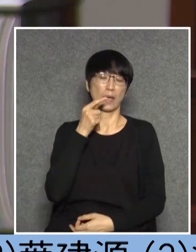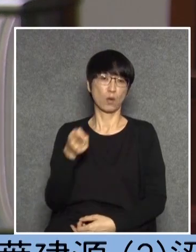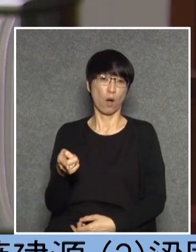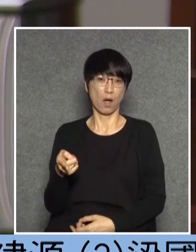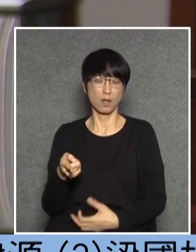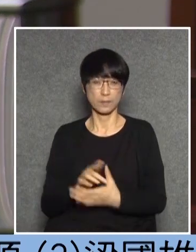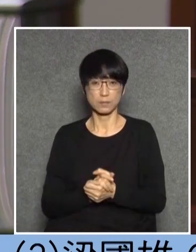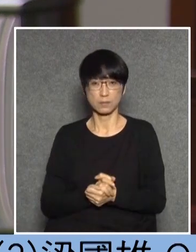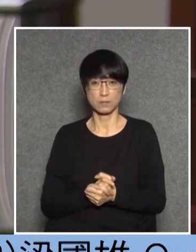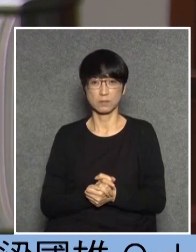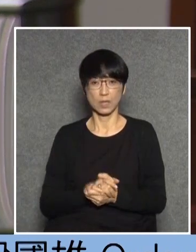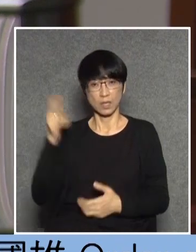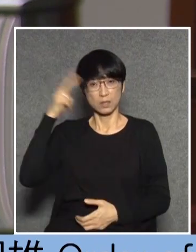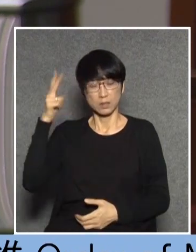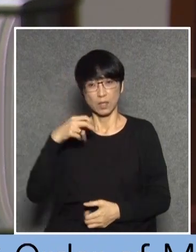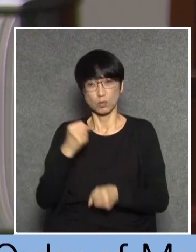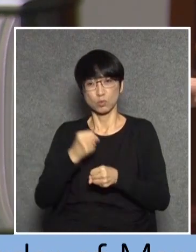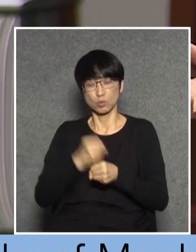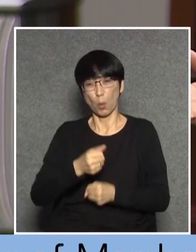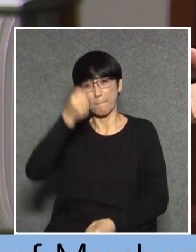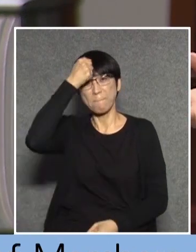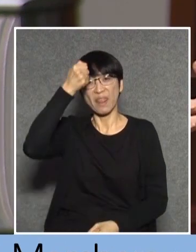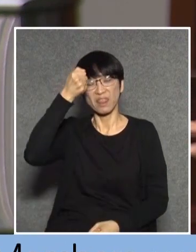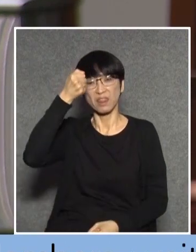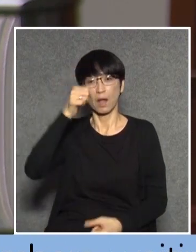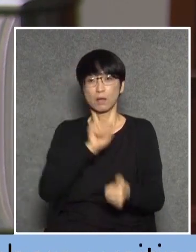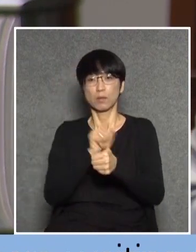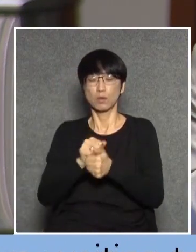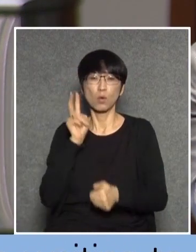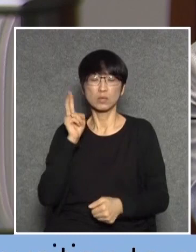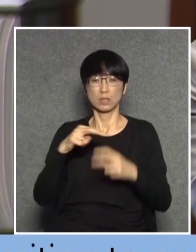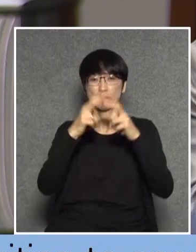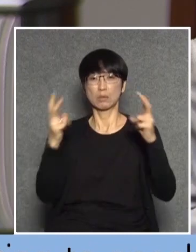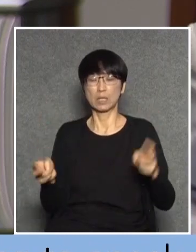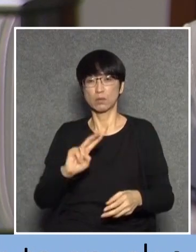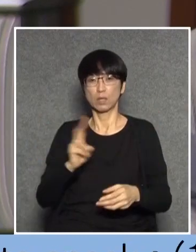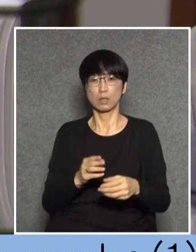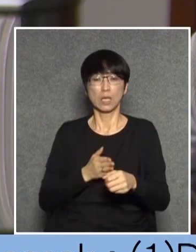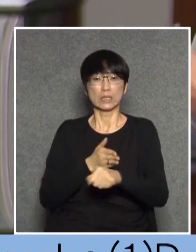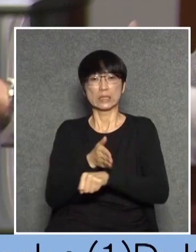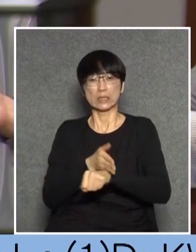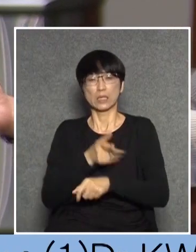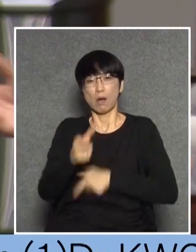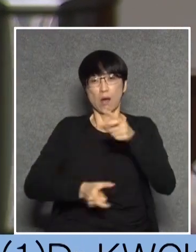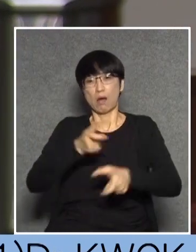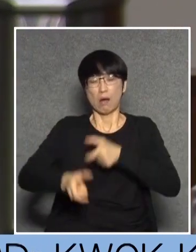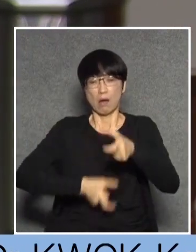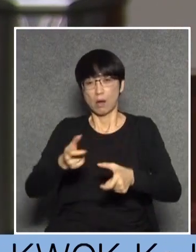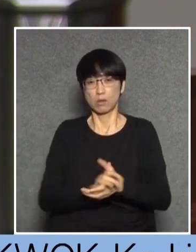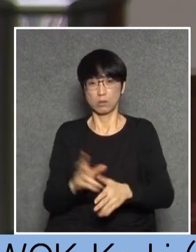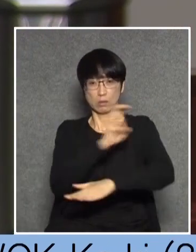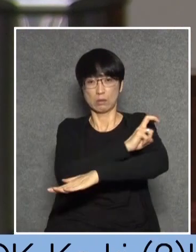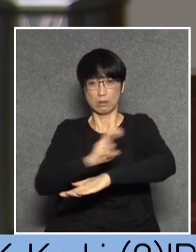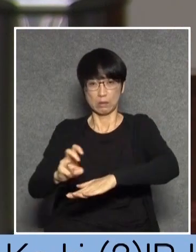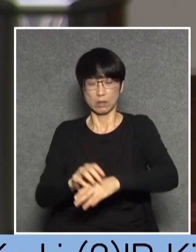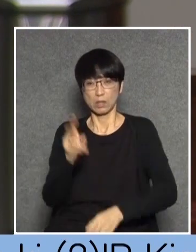係咪？成日做冤大头，等于嗰个港珠澳大桥，哇超支几廿亿，系嘛？哦，呢、这个高铁超支